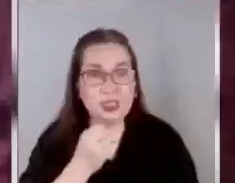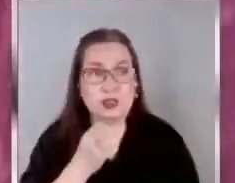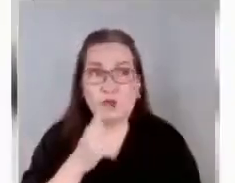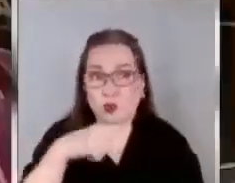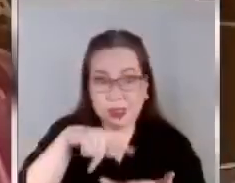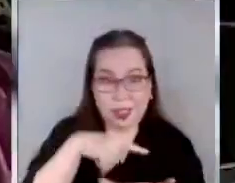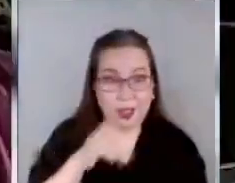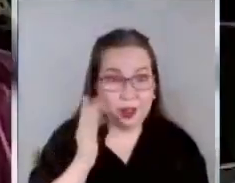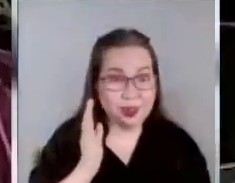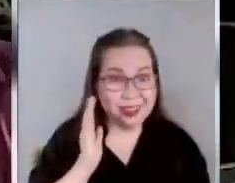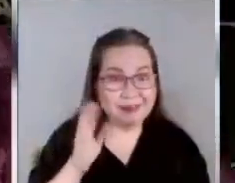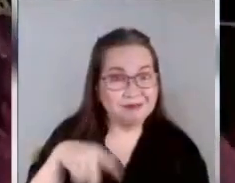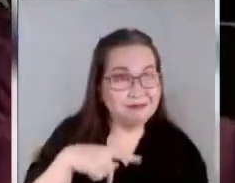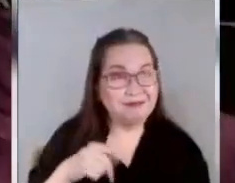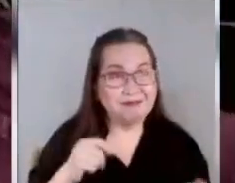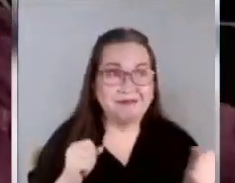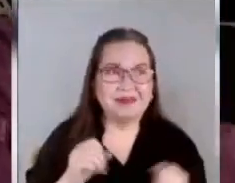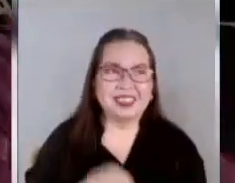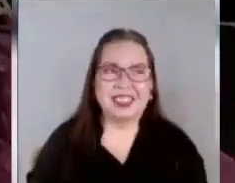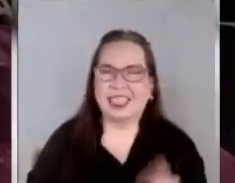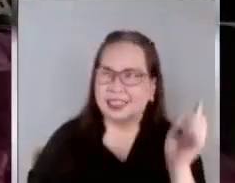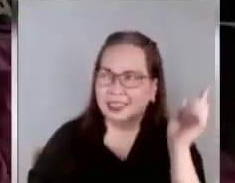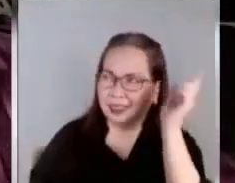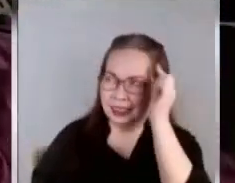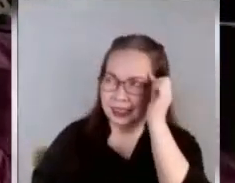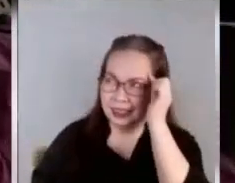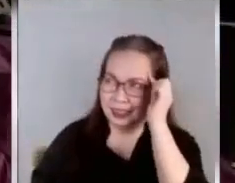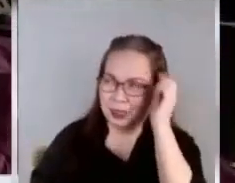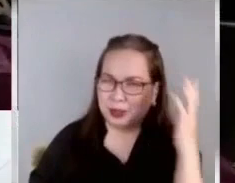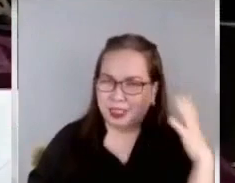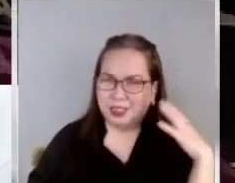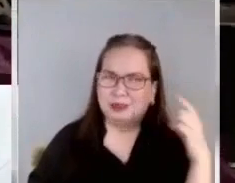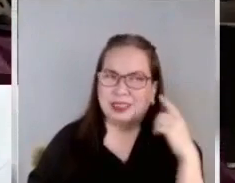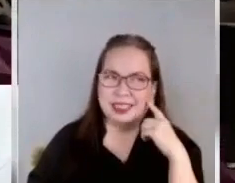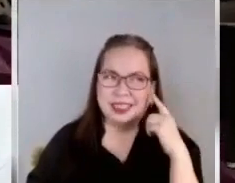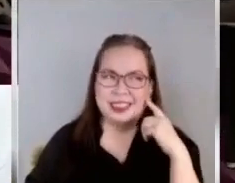concert. Iniisip ko pa kung ipapasok ko yung ting-ting dance, pero parang